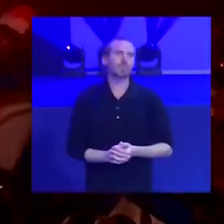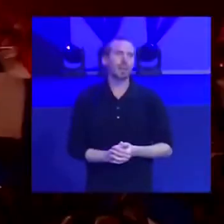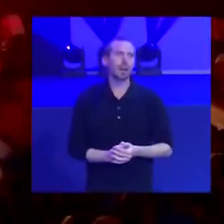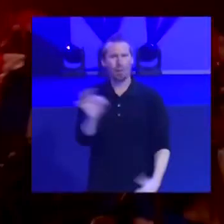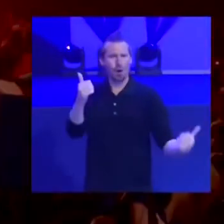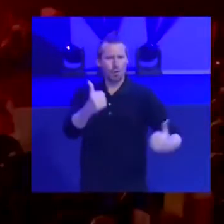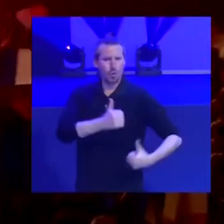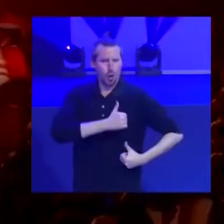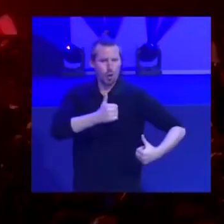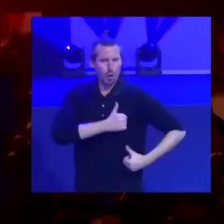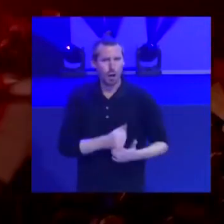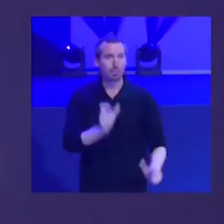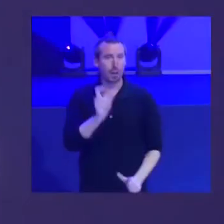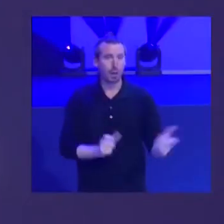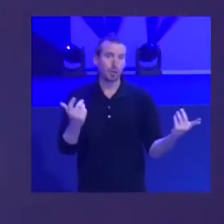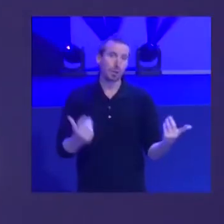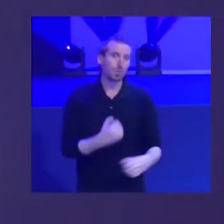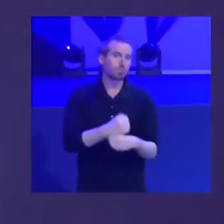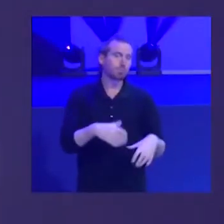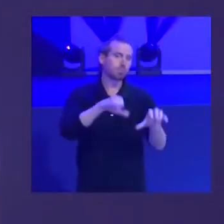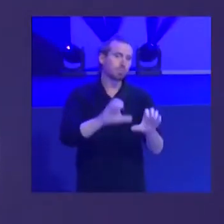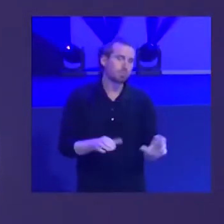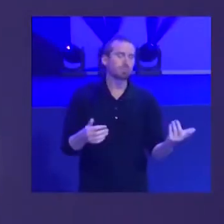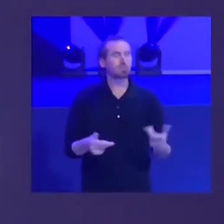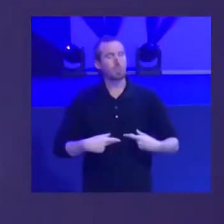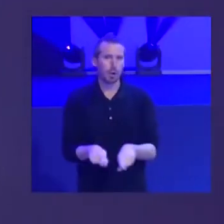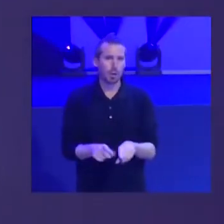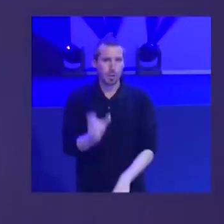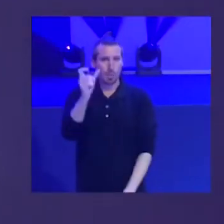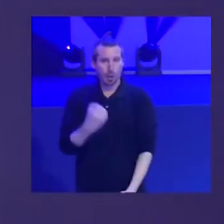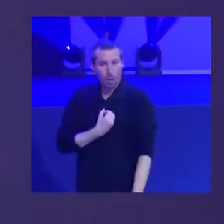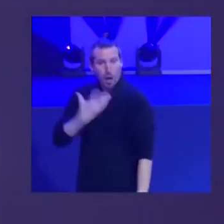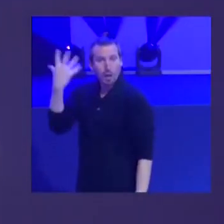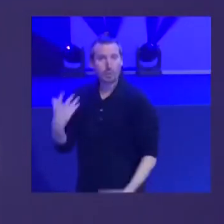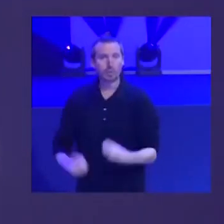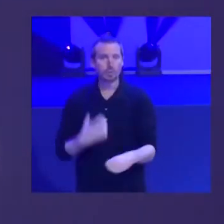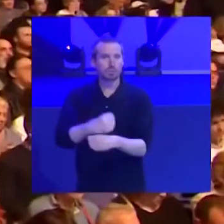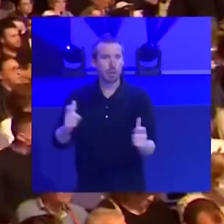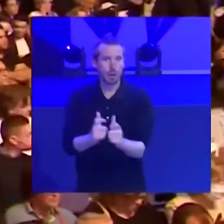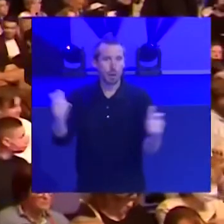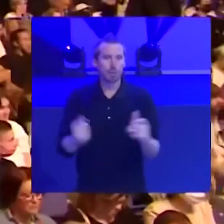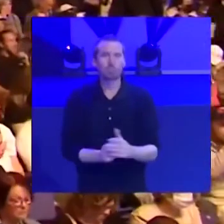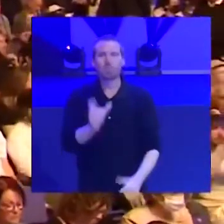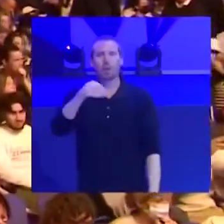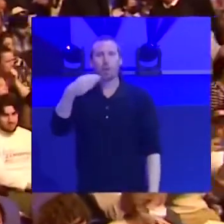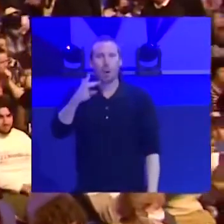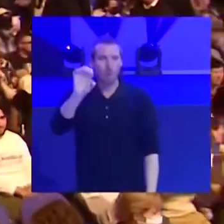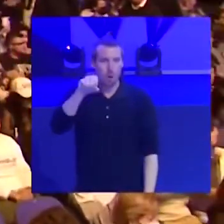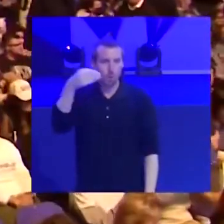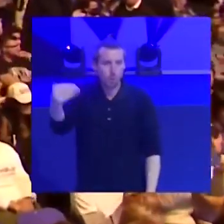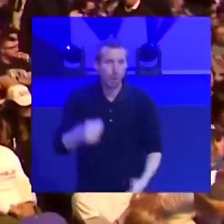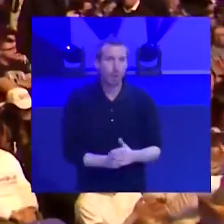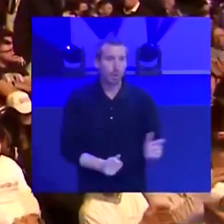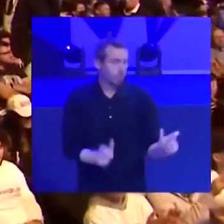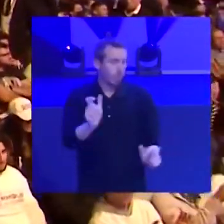des soldats et des fonctionnaires, des entrepreneurs et des artistes. La France des Français de métropole et d'outre-mer, et des Français